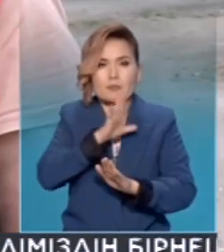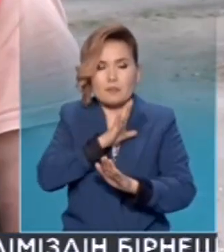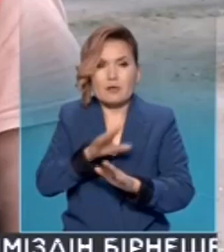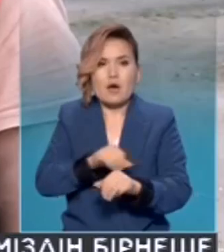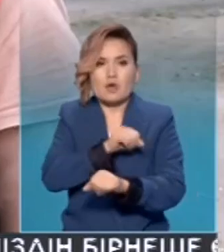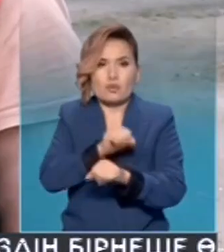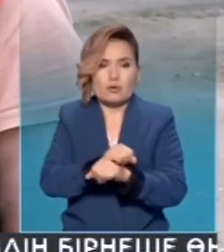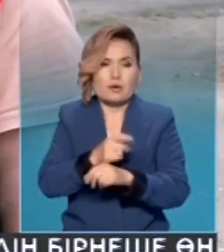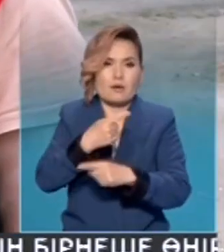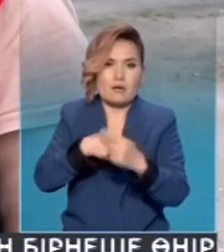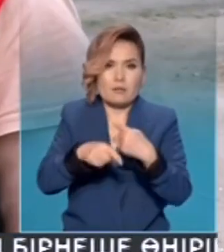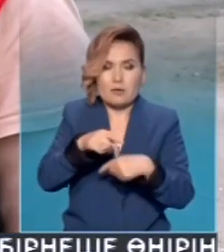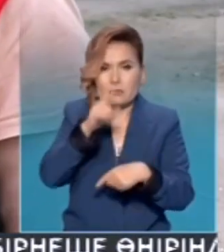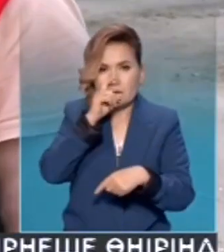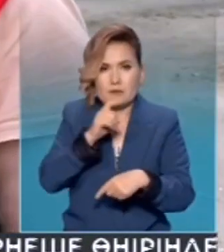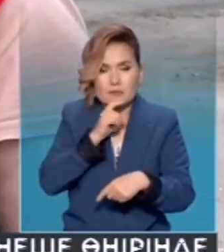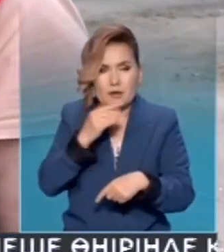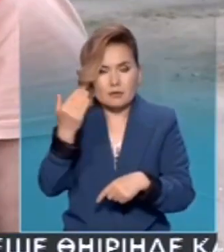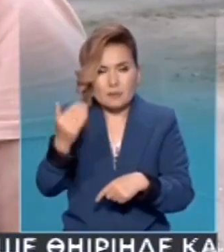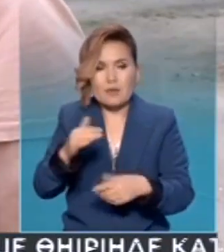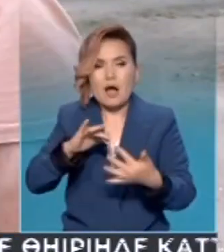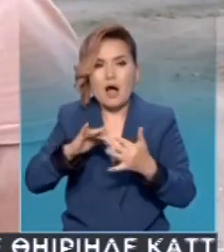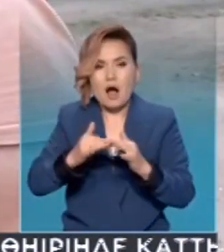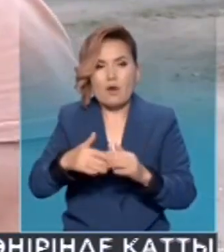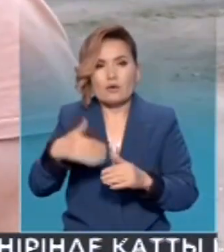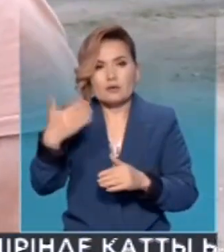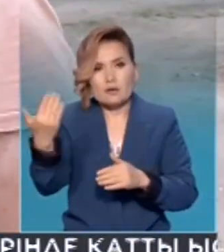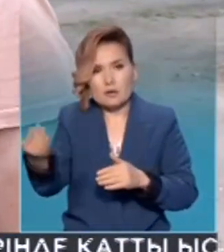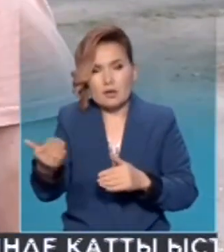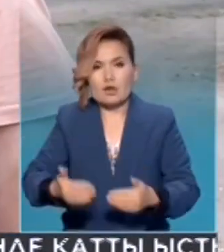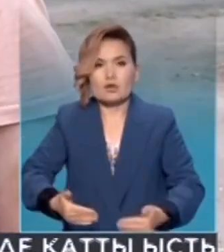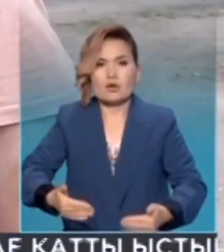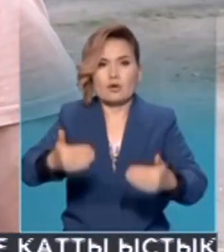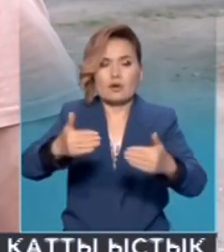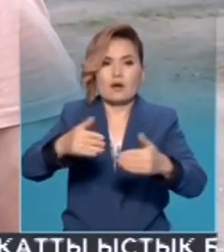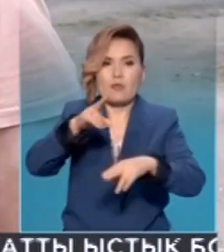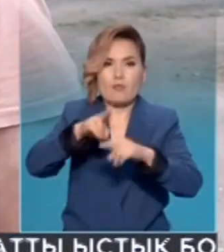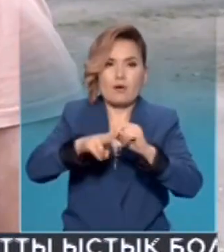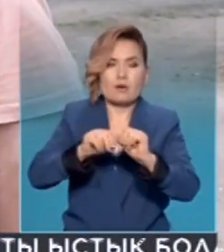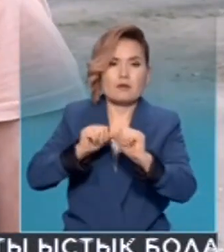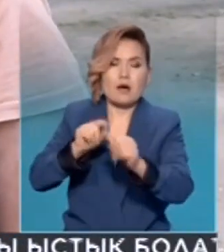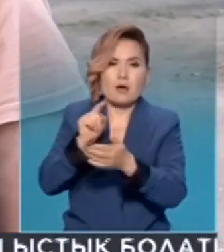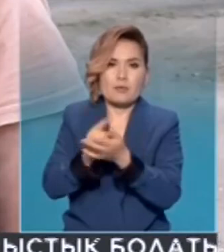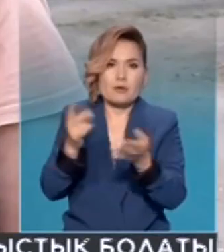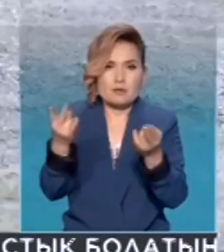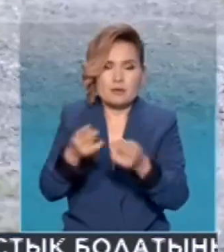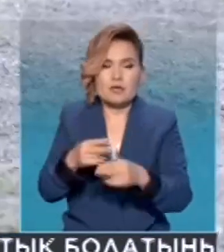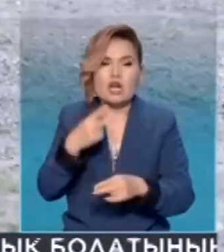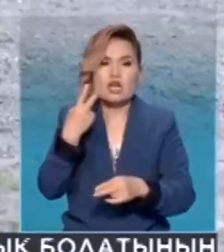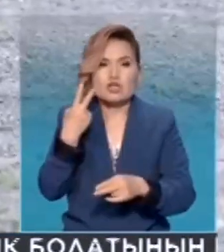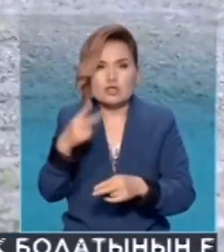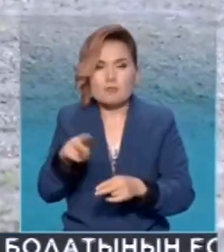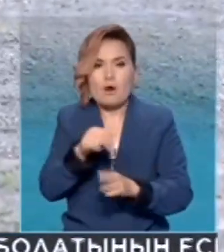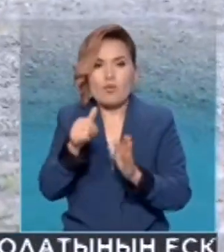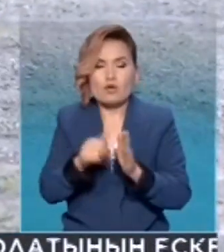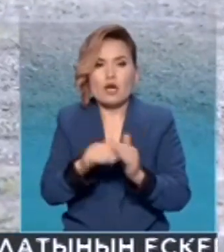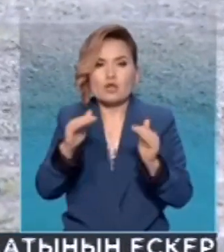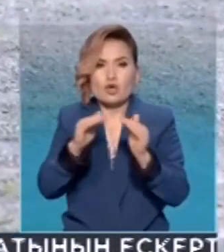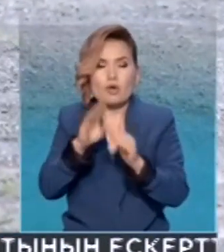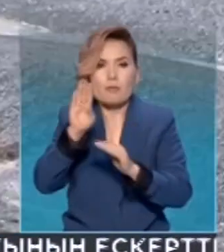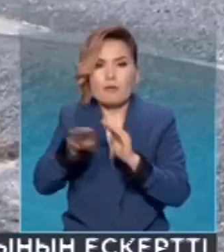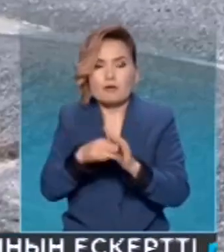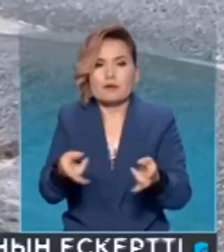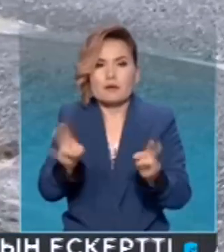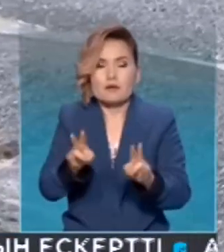тоқтап қалды ғой. Енді мына ауылдың мына жағынан бастаса екен дейміз, 16-20 үйлі кеткелі тұр. Ақши ауылында да осындай